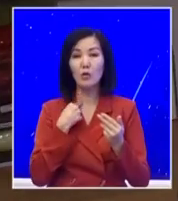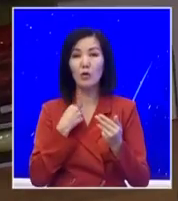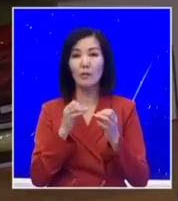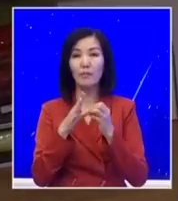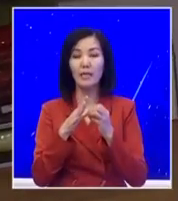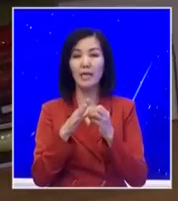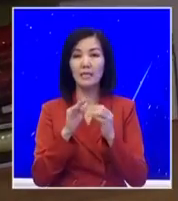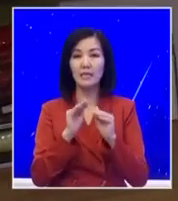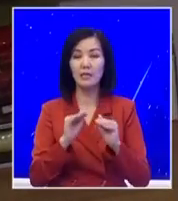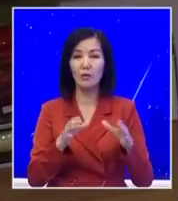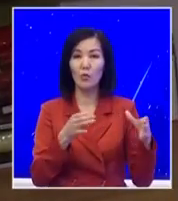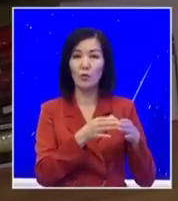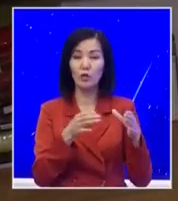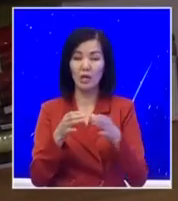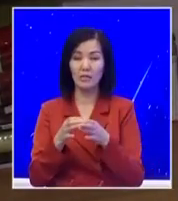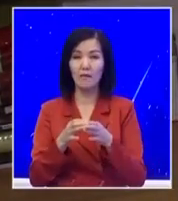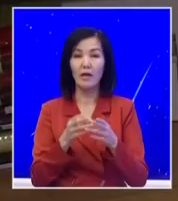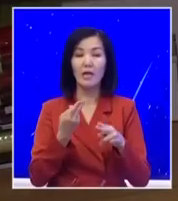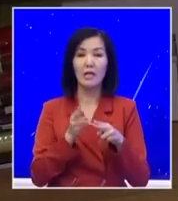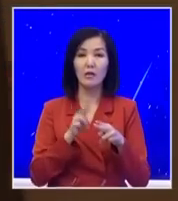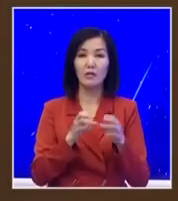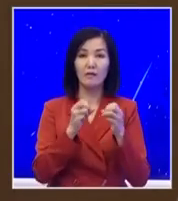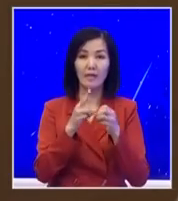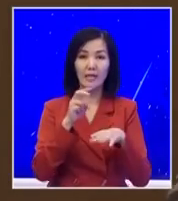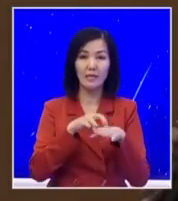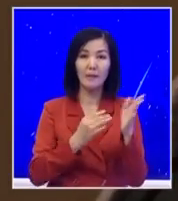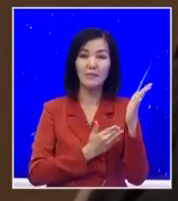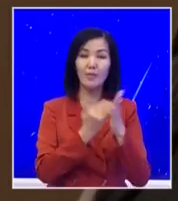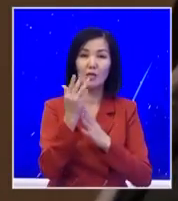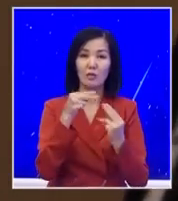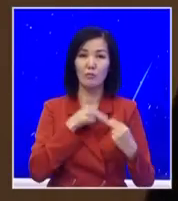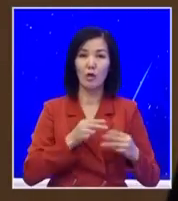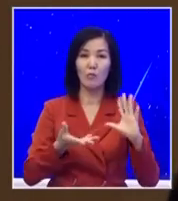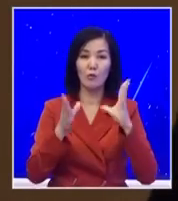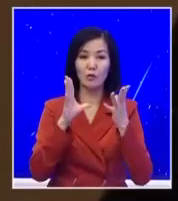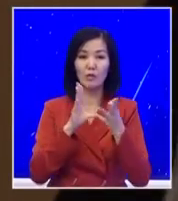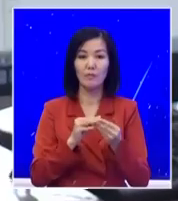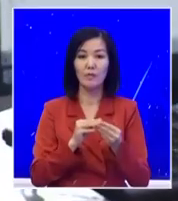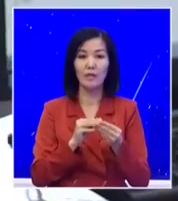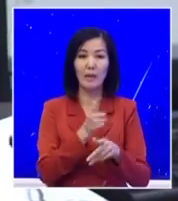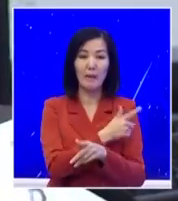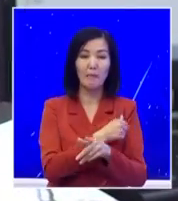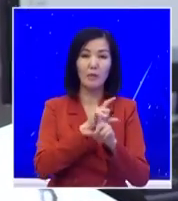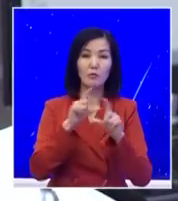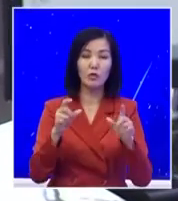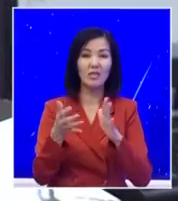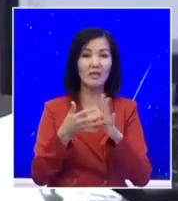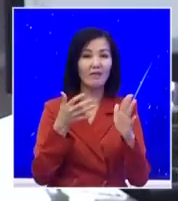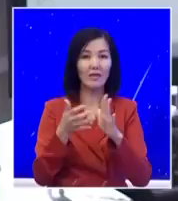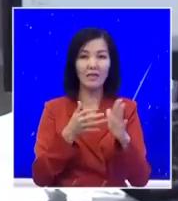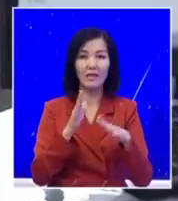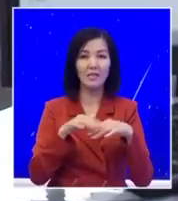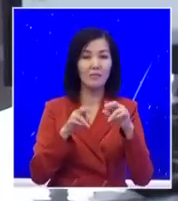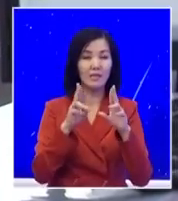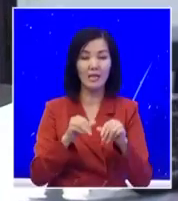15 педиатрических участков, на которых работают 12 врачей с большим стажем работы. И хотя медучреждению не хватает специалистов, тем